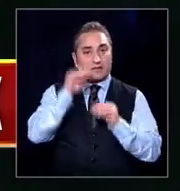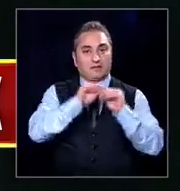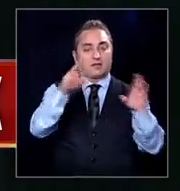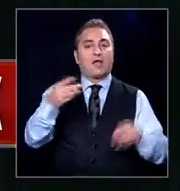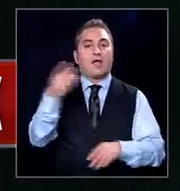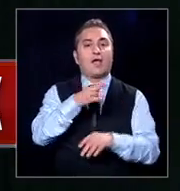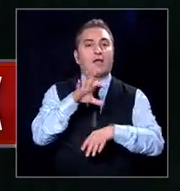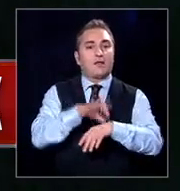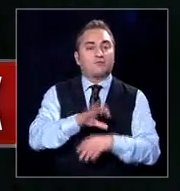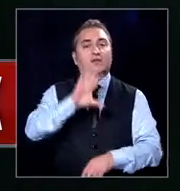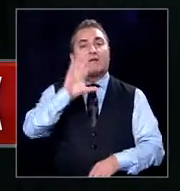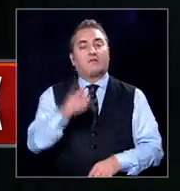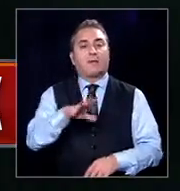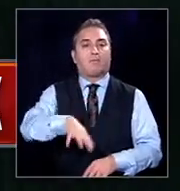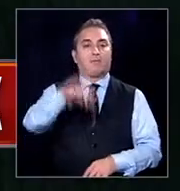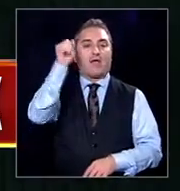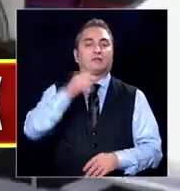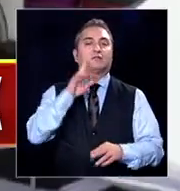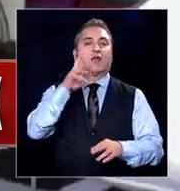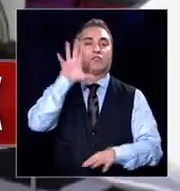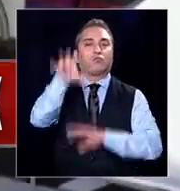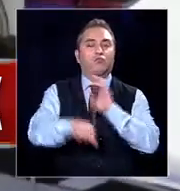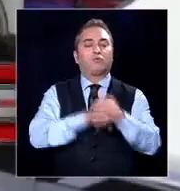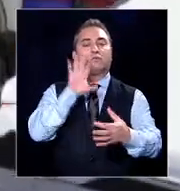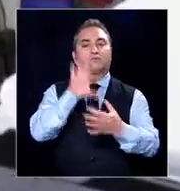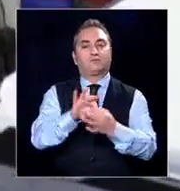merkezi randevu sistemi üzerinden ulaşılabilecek.